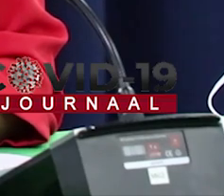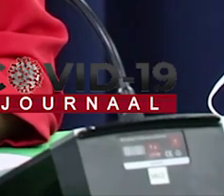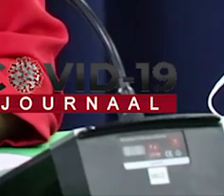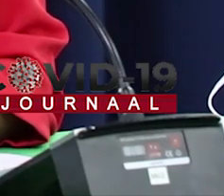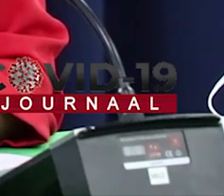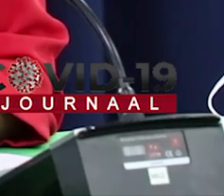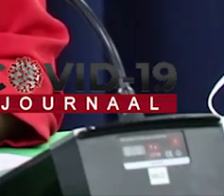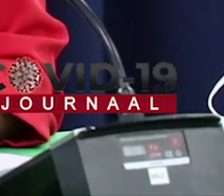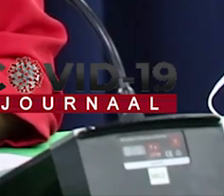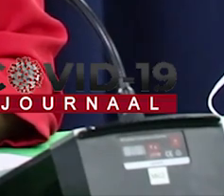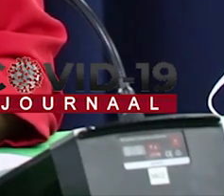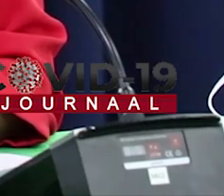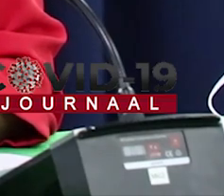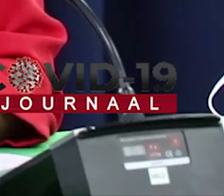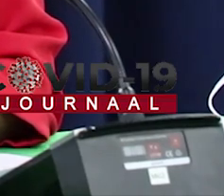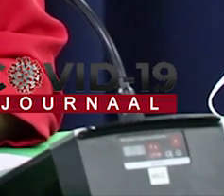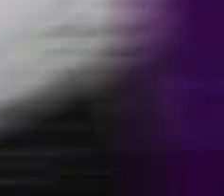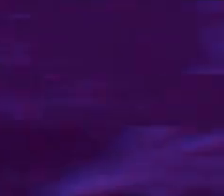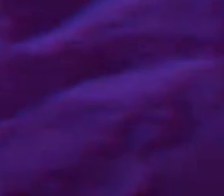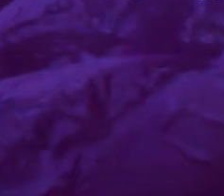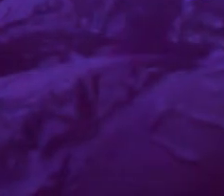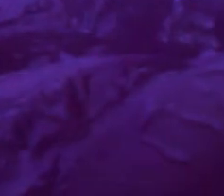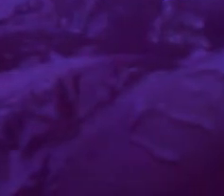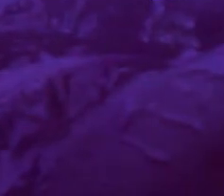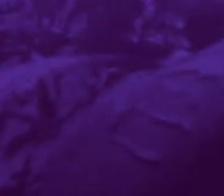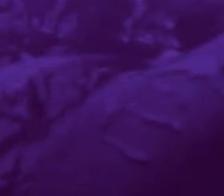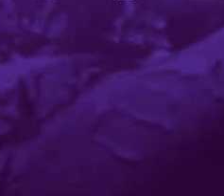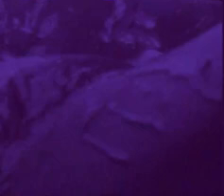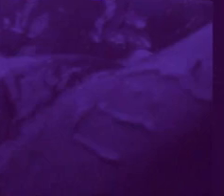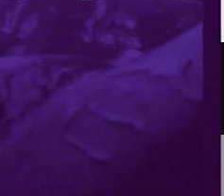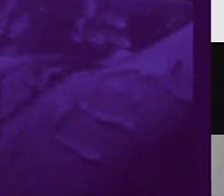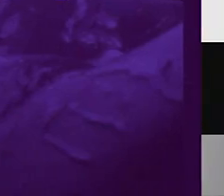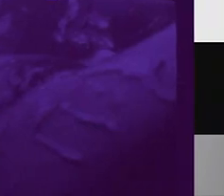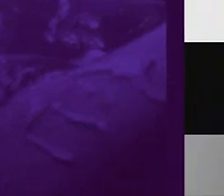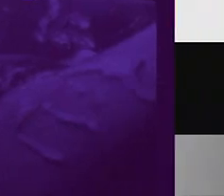maar we gaan die massaspreiding niet aankunnen.